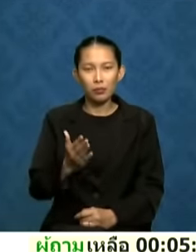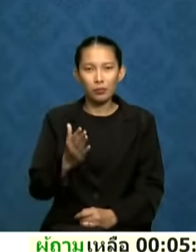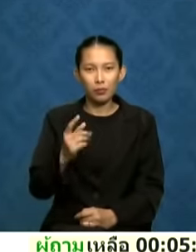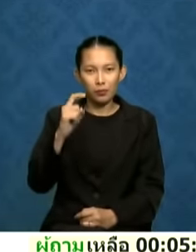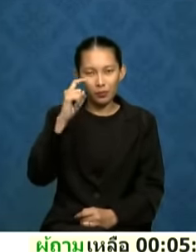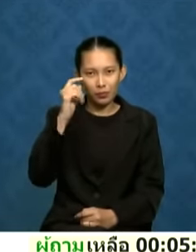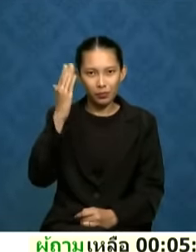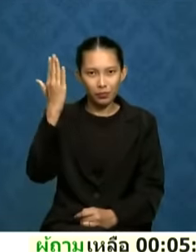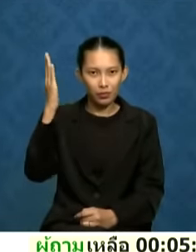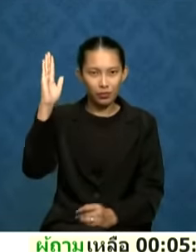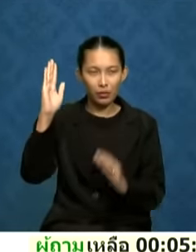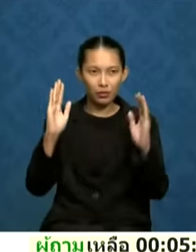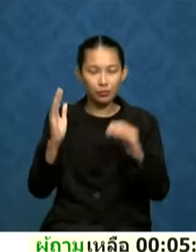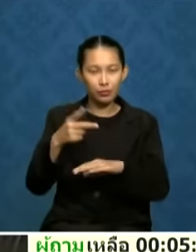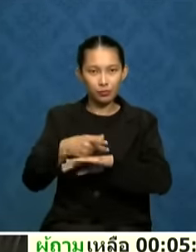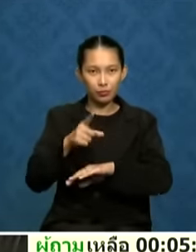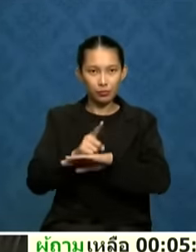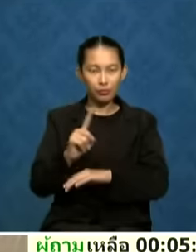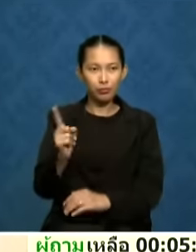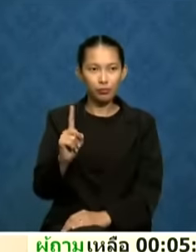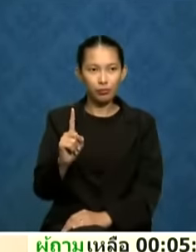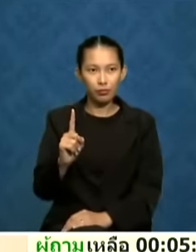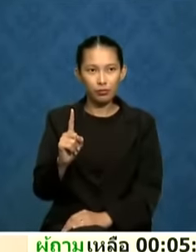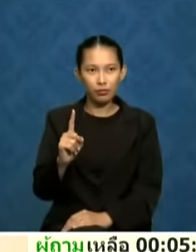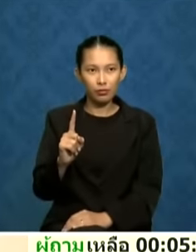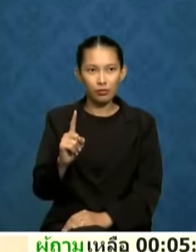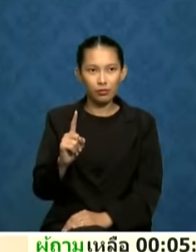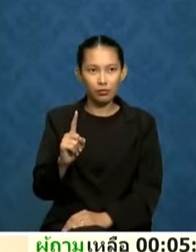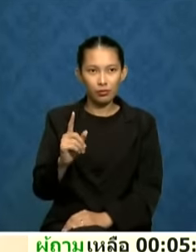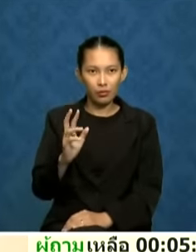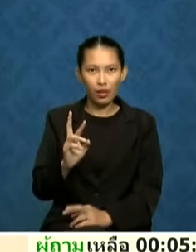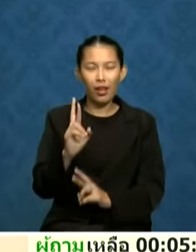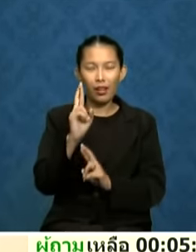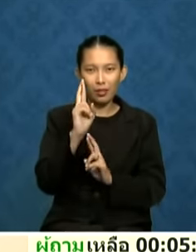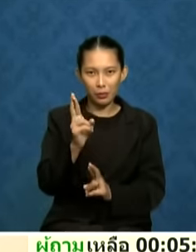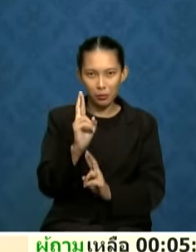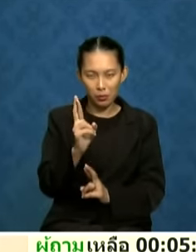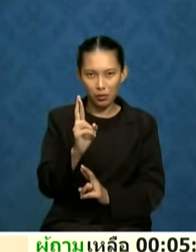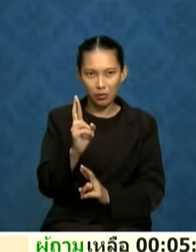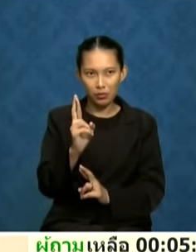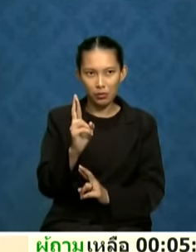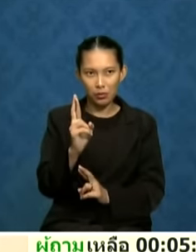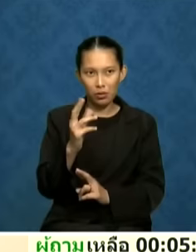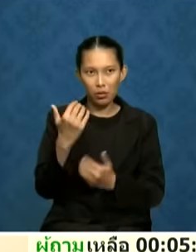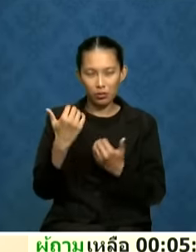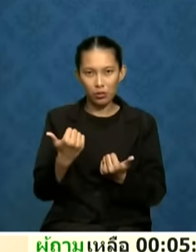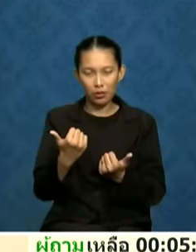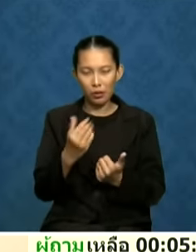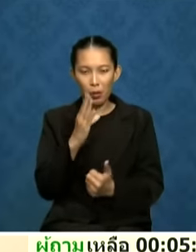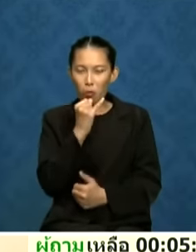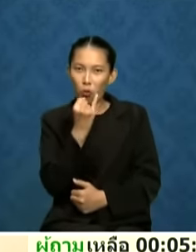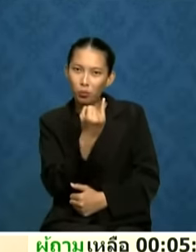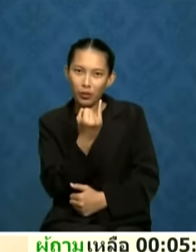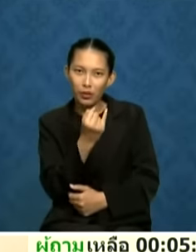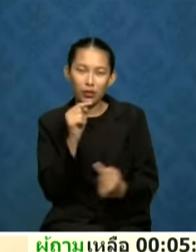ายจะเปอย่ไรครั่ปทครักบ้ที่จะแ่ลงสีสีเดี๋ว